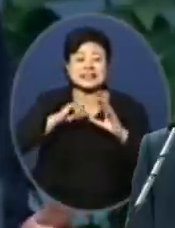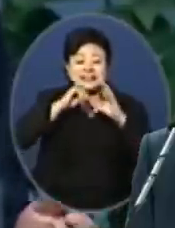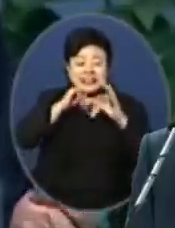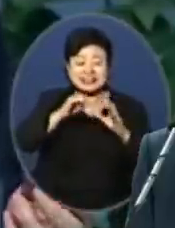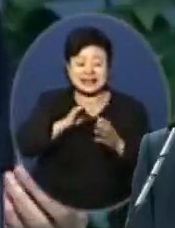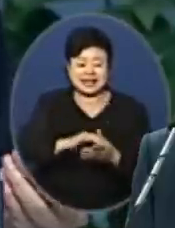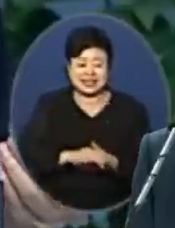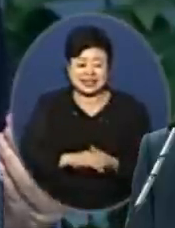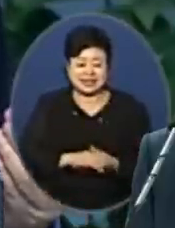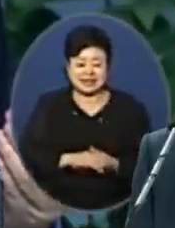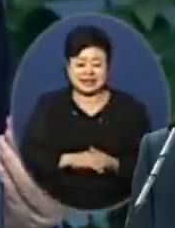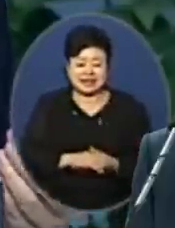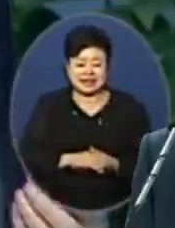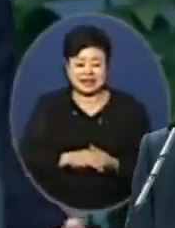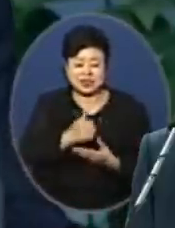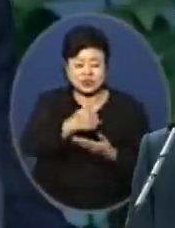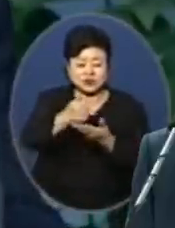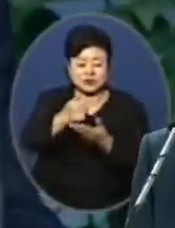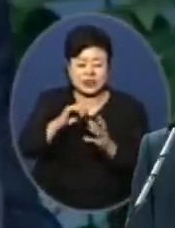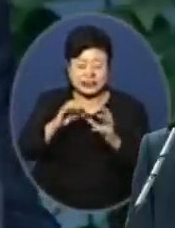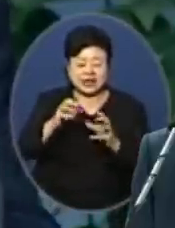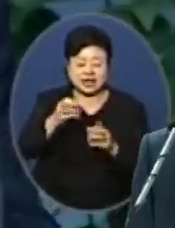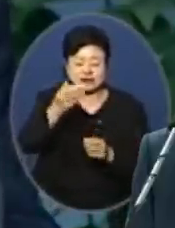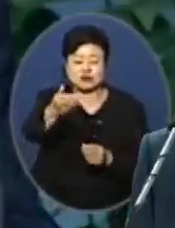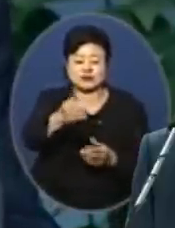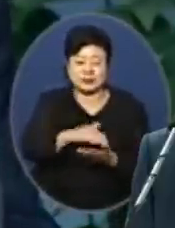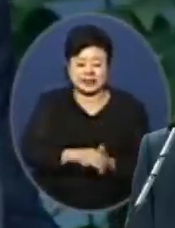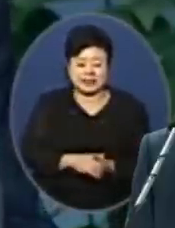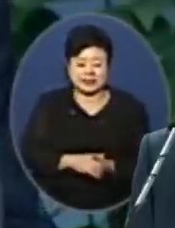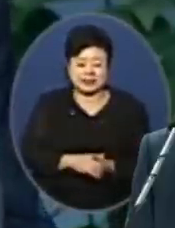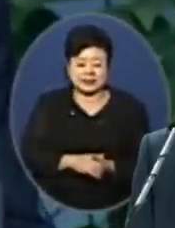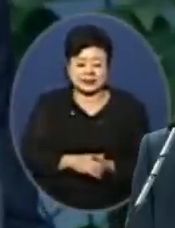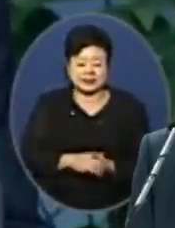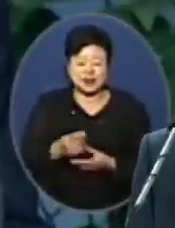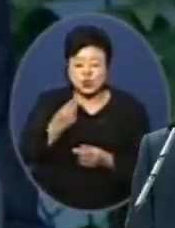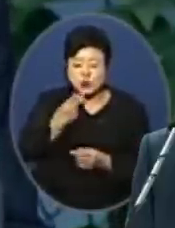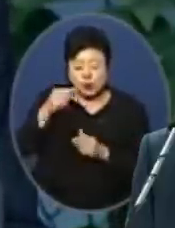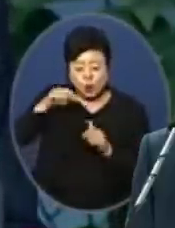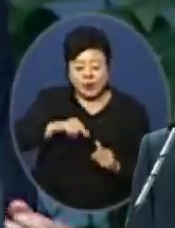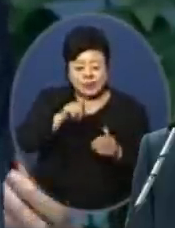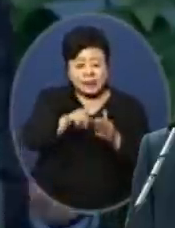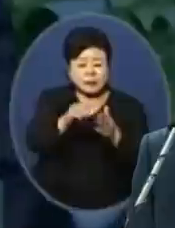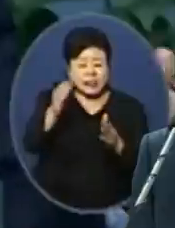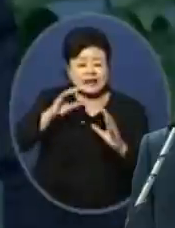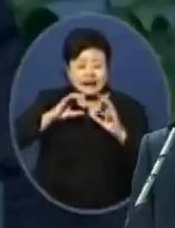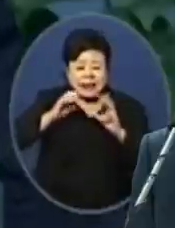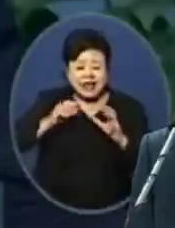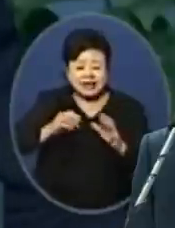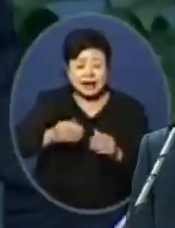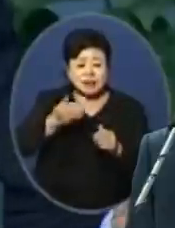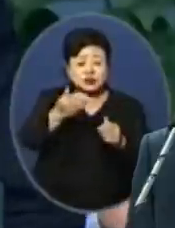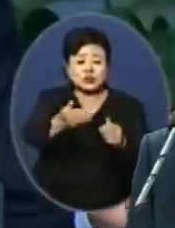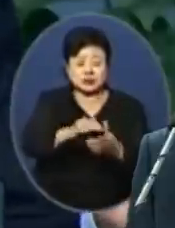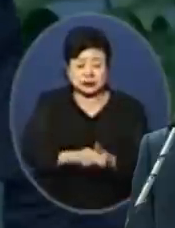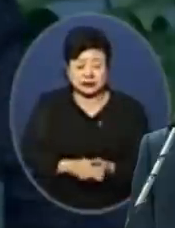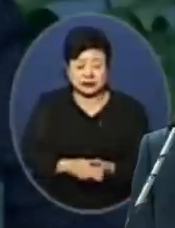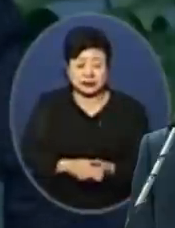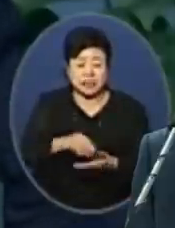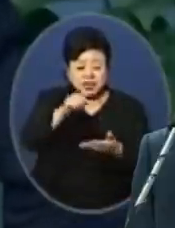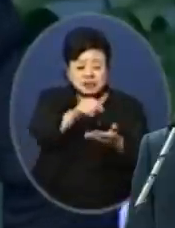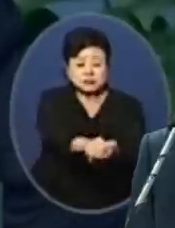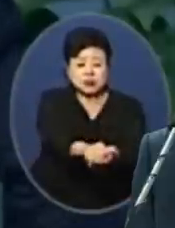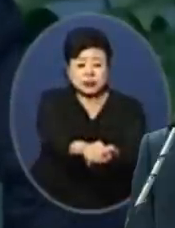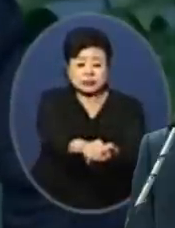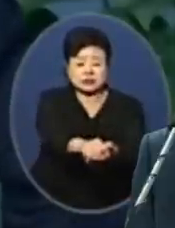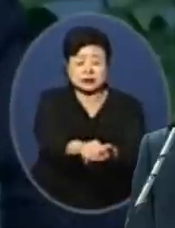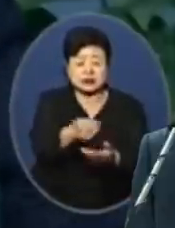세상에 주님이 천국을 주어 놓았었어요. 세례 요한 때부터 지금까지 천국을 주어놨는데 여기에 침례에